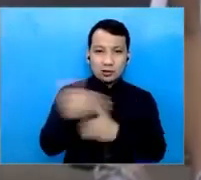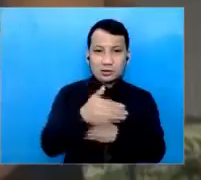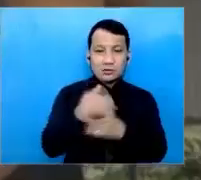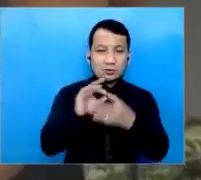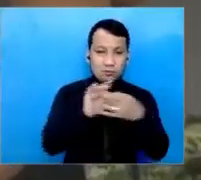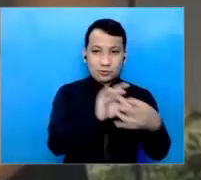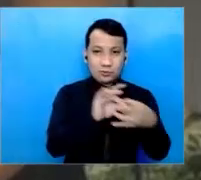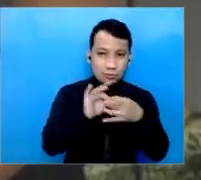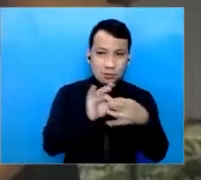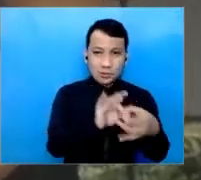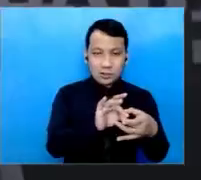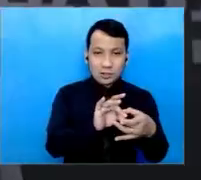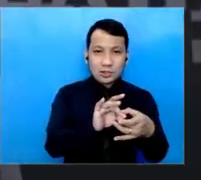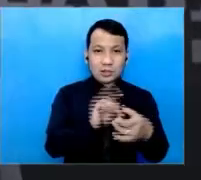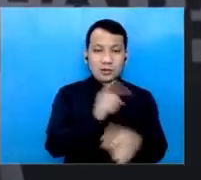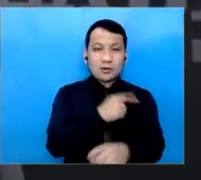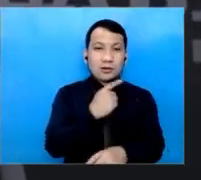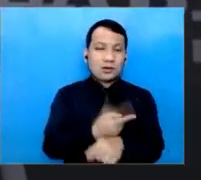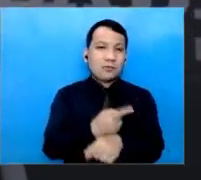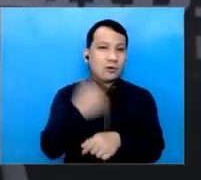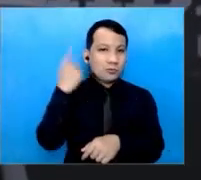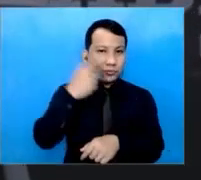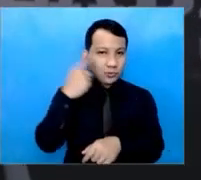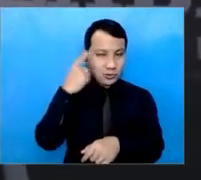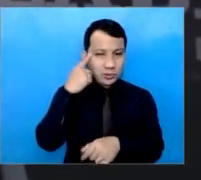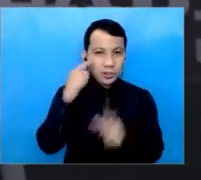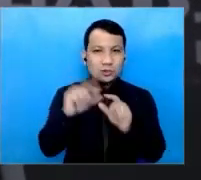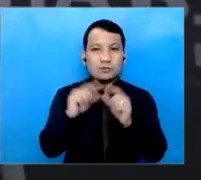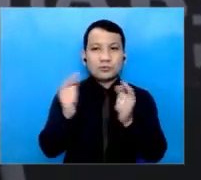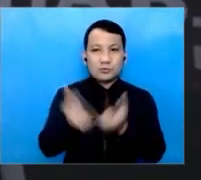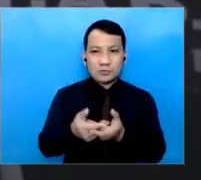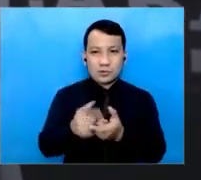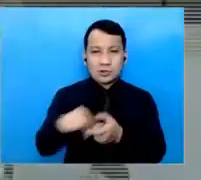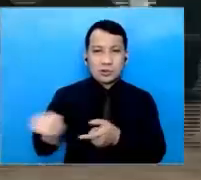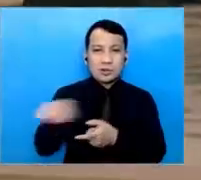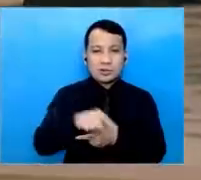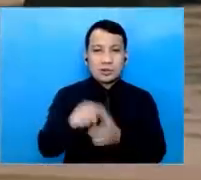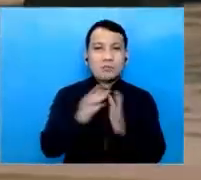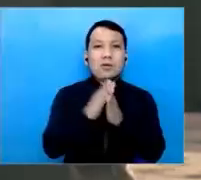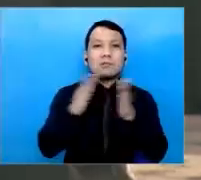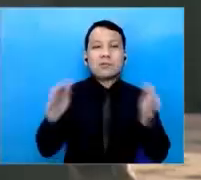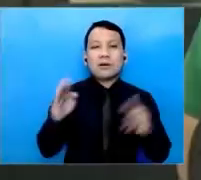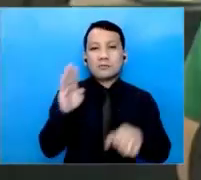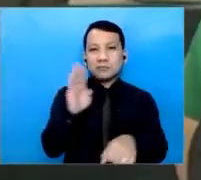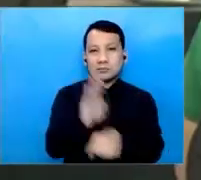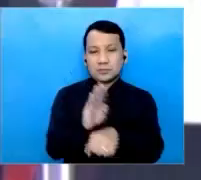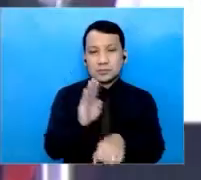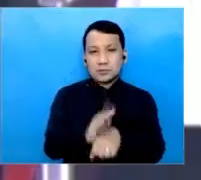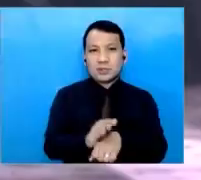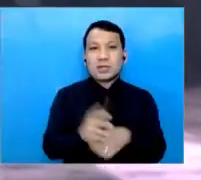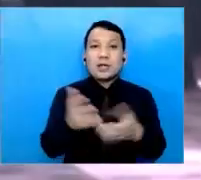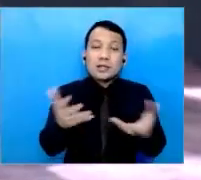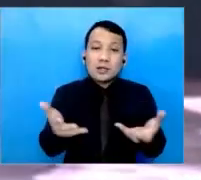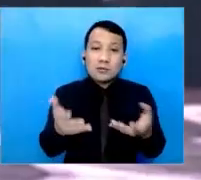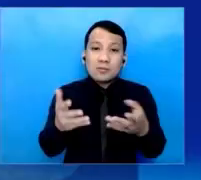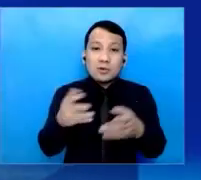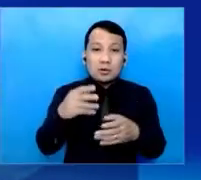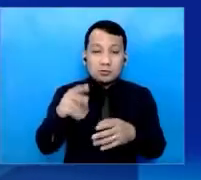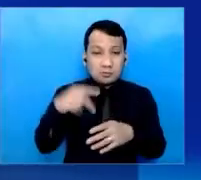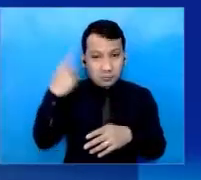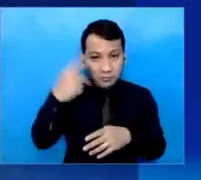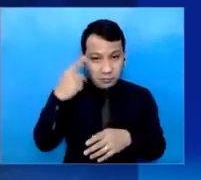mga makapangyarihang political dynasties at interest ng mga big business. Kaya tingnan mo tuloy, ang party list system ay ginagamit ng